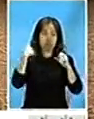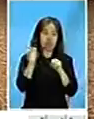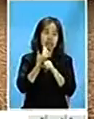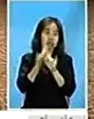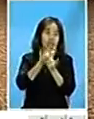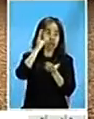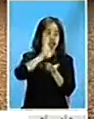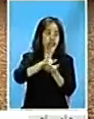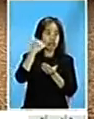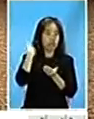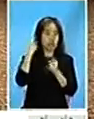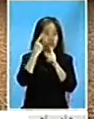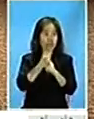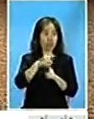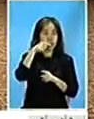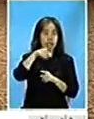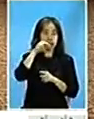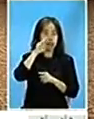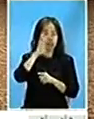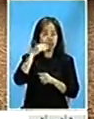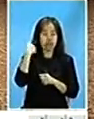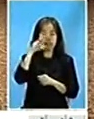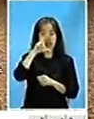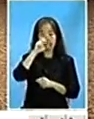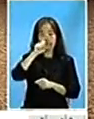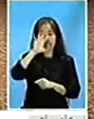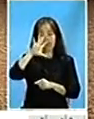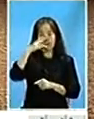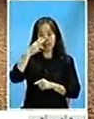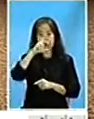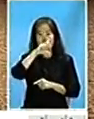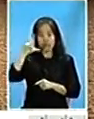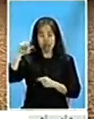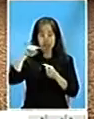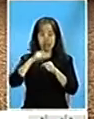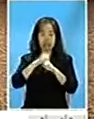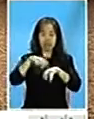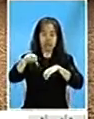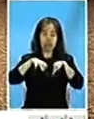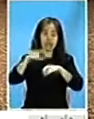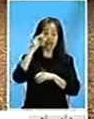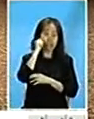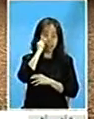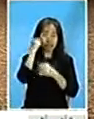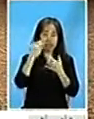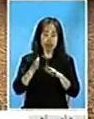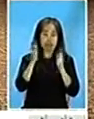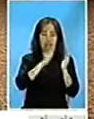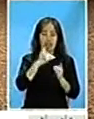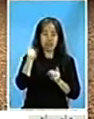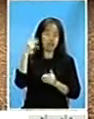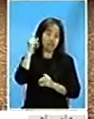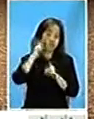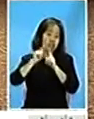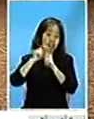างนะคะคือตามพระราชกำหนด 350,000 ล้านซึ่งไปเรื่องของการบริหารจัดการน้ำแล้วก็ตามข่าวก็คงจะเห็นว่